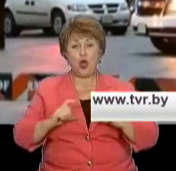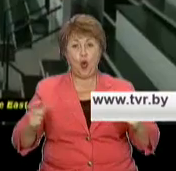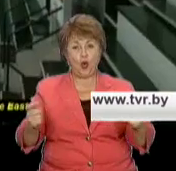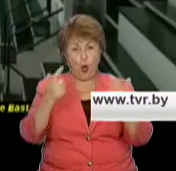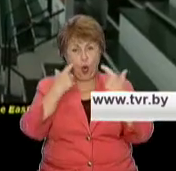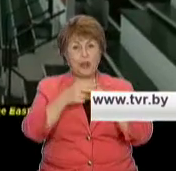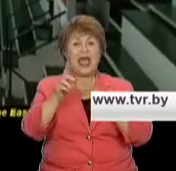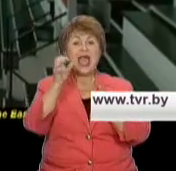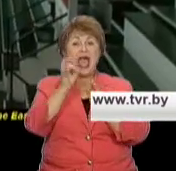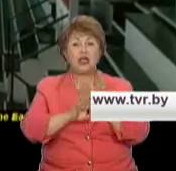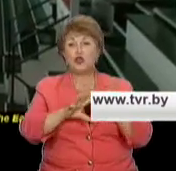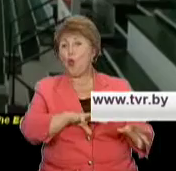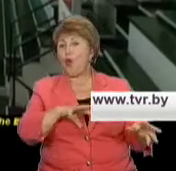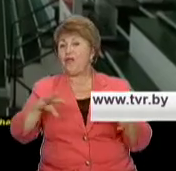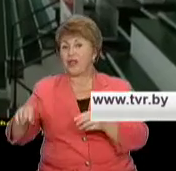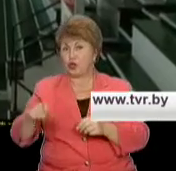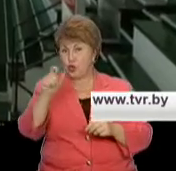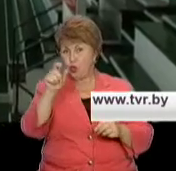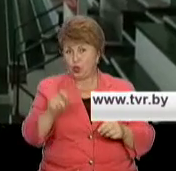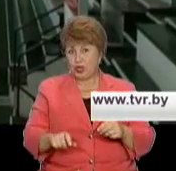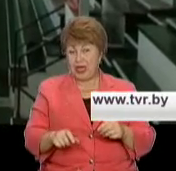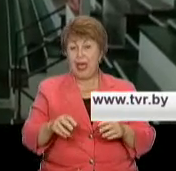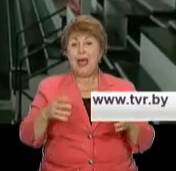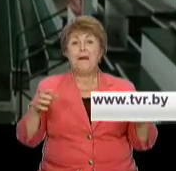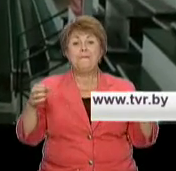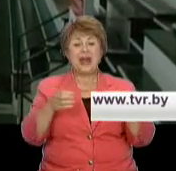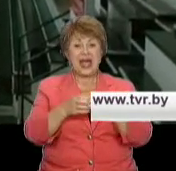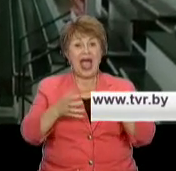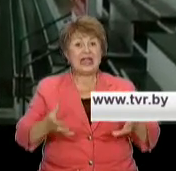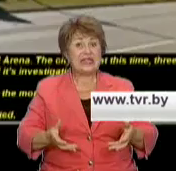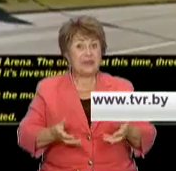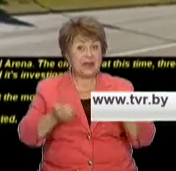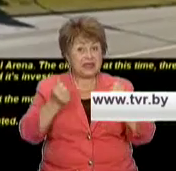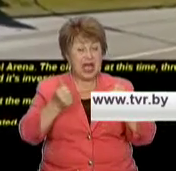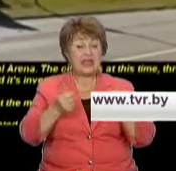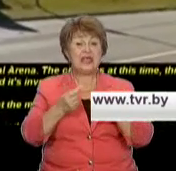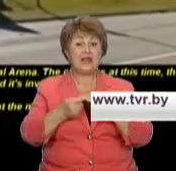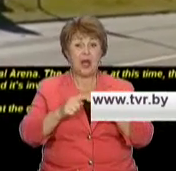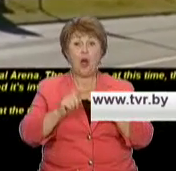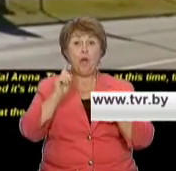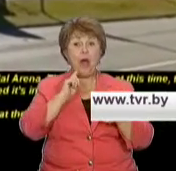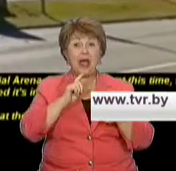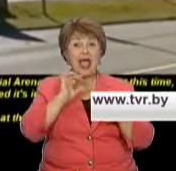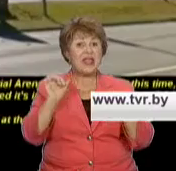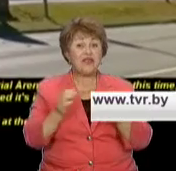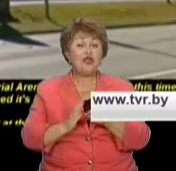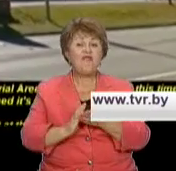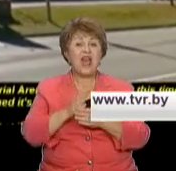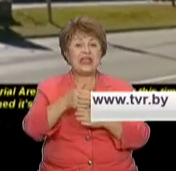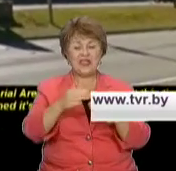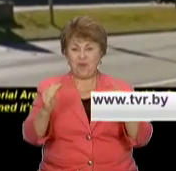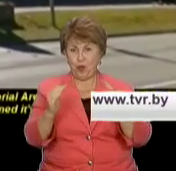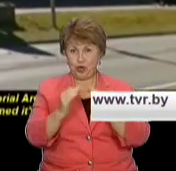объявили экстренную эвакуацию на место прибыли бригады спасателей за повышенной концентрации аммиака в воздухе пока невозможно войти в